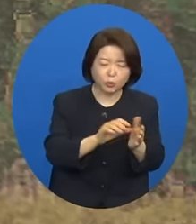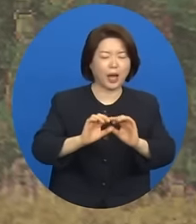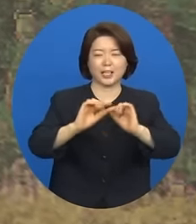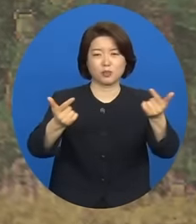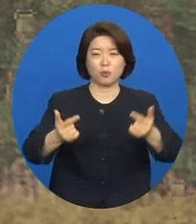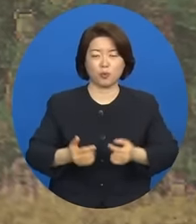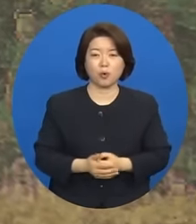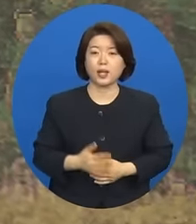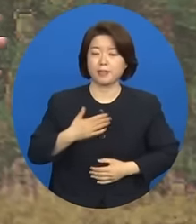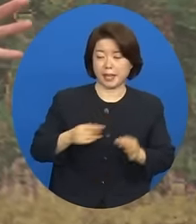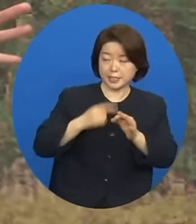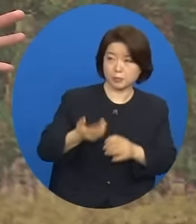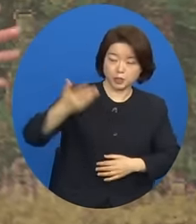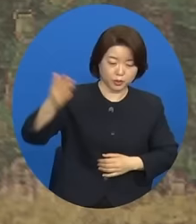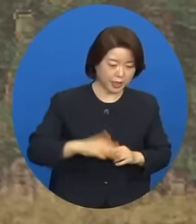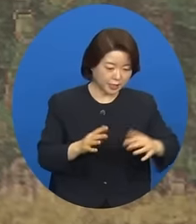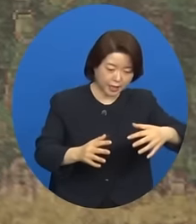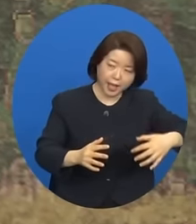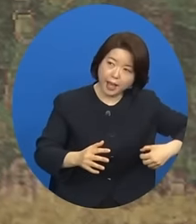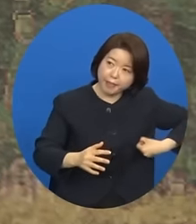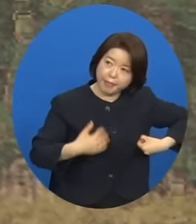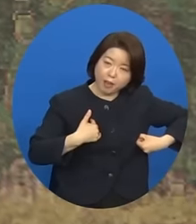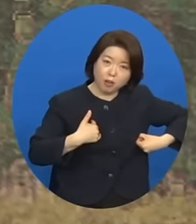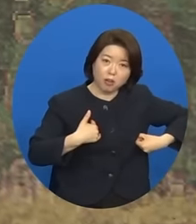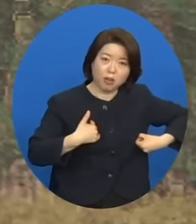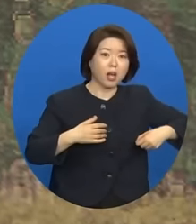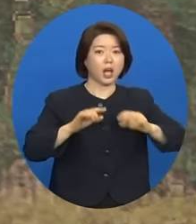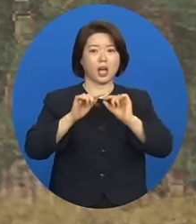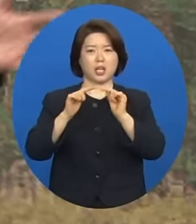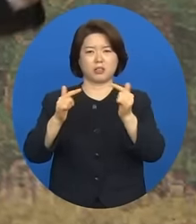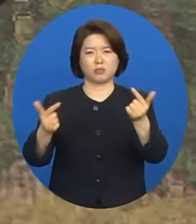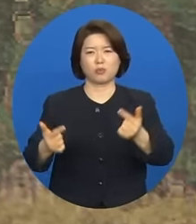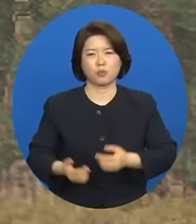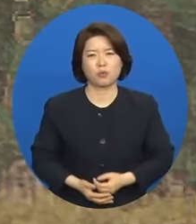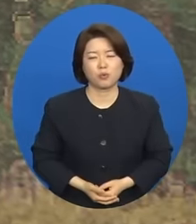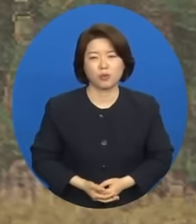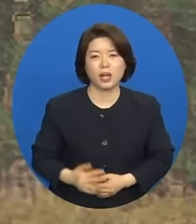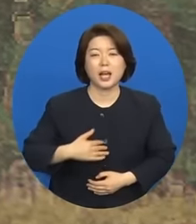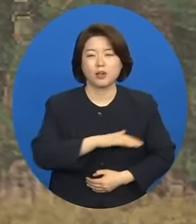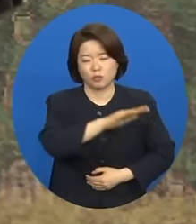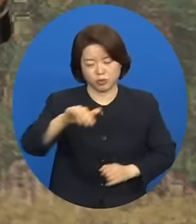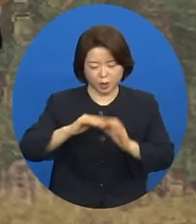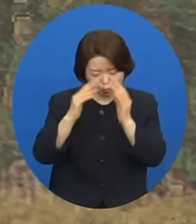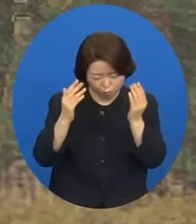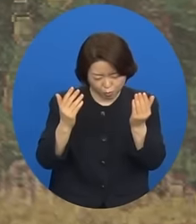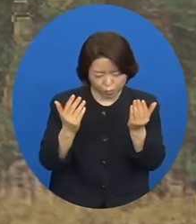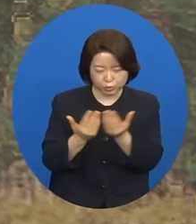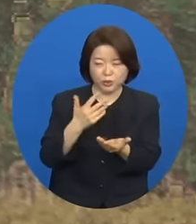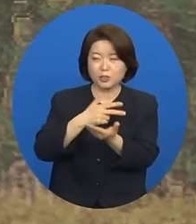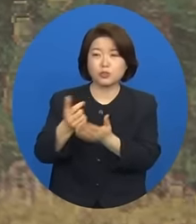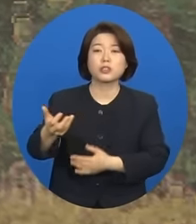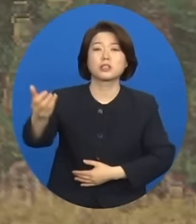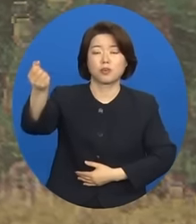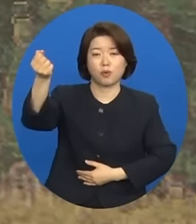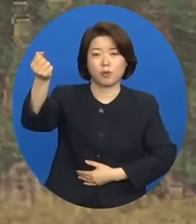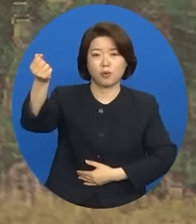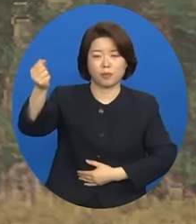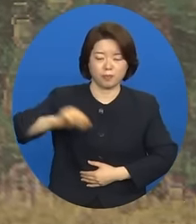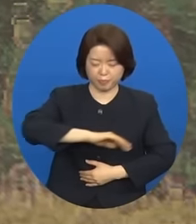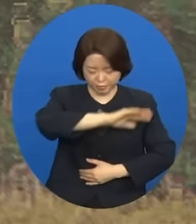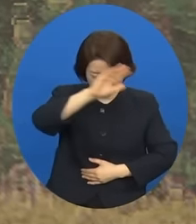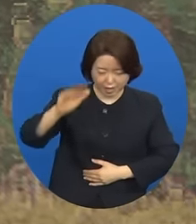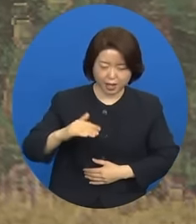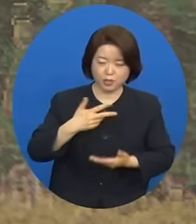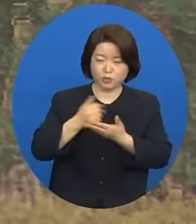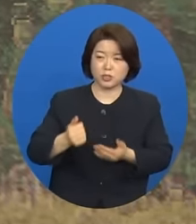아, 나는 11조 냈으니까 난 이제 다 이거 내 거가 아니고 우리 전부가 다 주님 거기 때문에 주님께 바쳐진